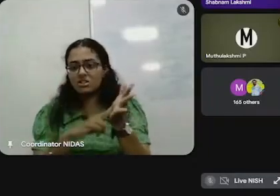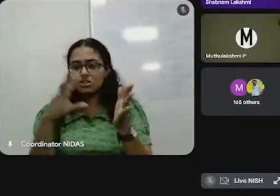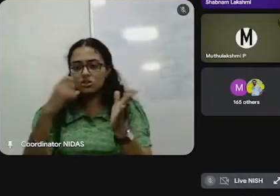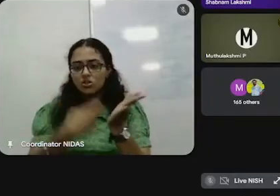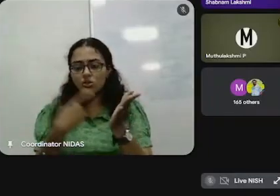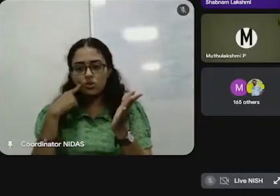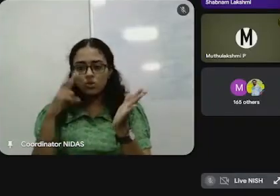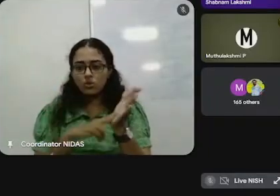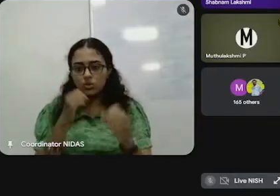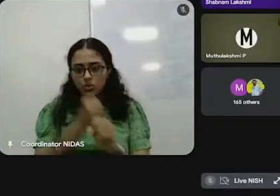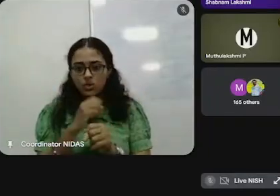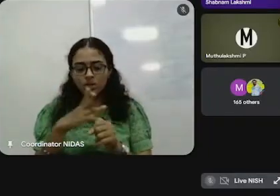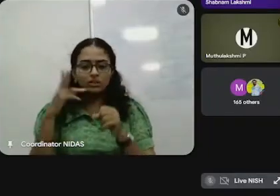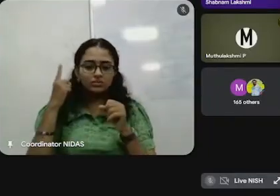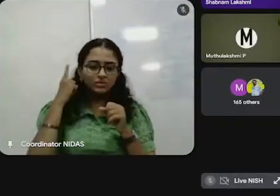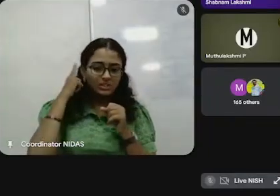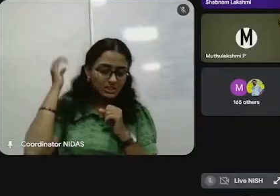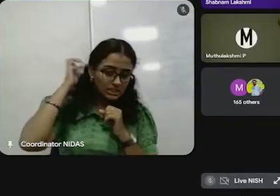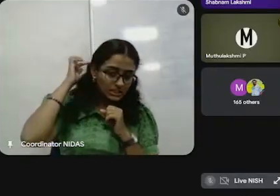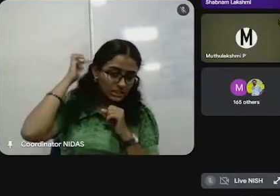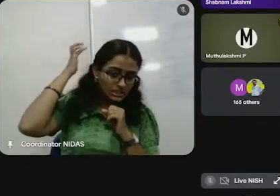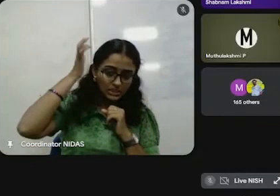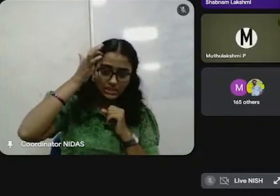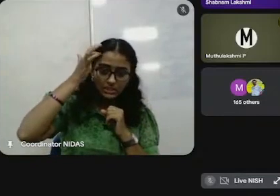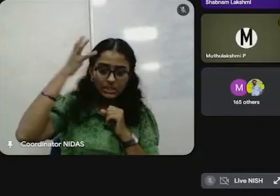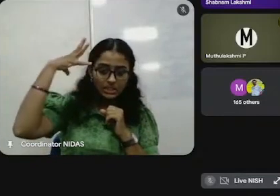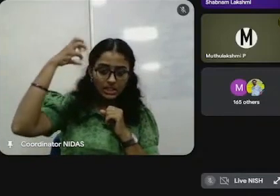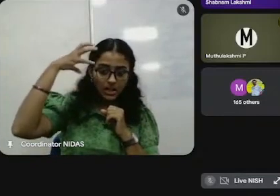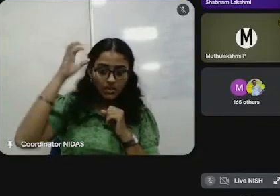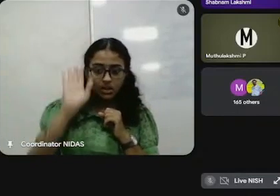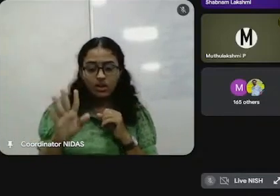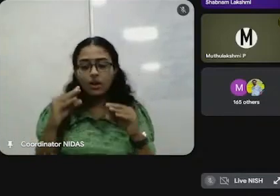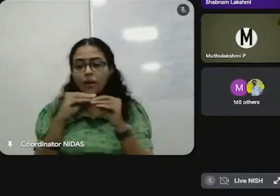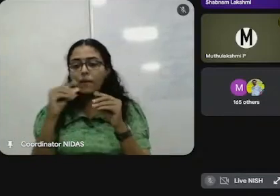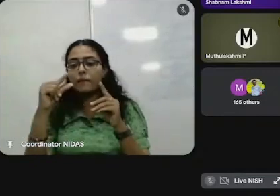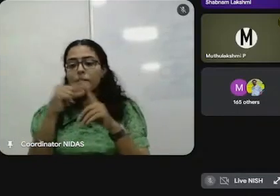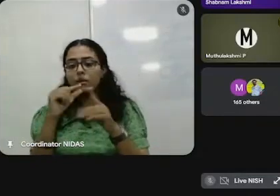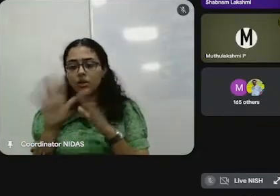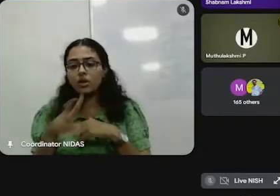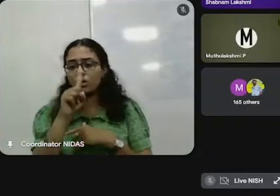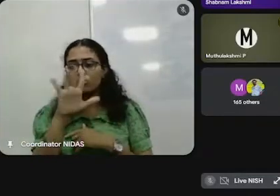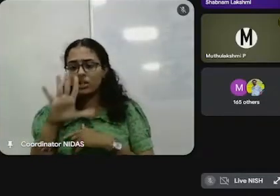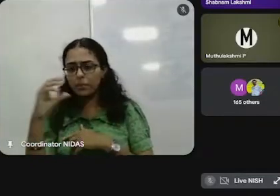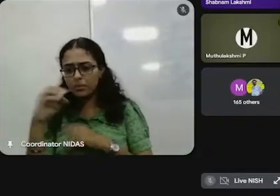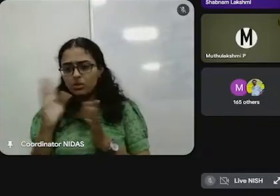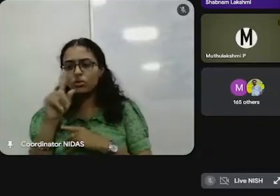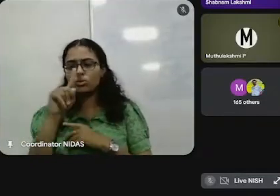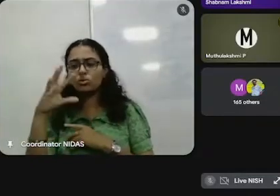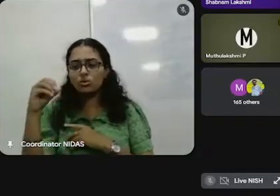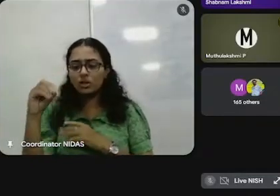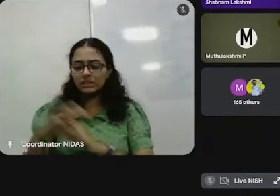സിവിയർ തലവേദനയാണ്, ചിലപ്പോൾ ചെവിയുടെ മുകളിലും ബാക്കിലുമായിട്ട് പെയിൻ ഉണ്ടാകും, BP 150, 100, 140, 100 ഇങ്ങനെയാണ്, ചിലപ്പോൾ